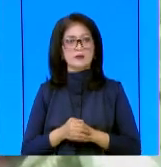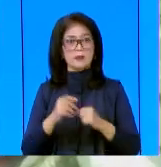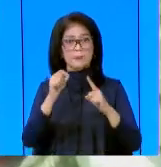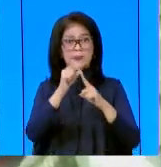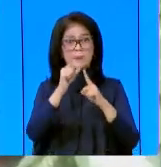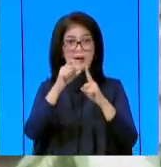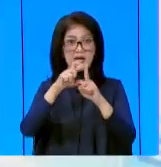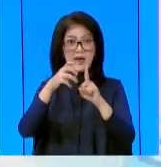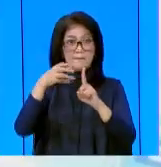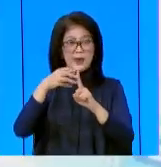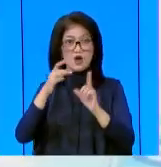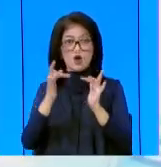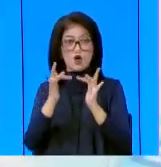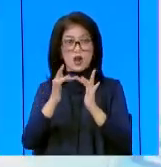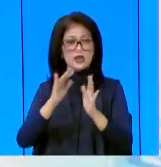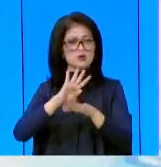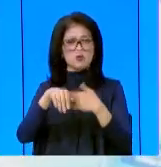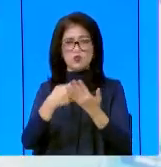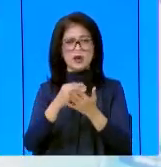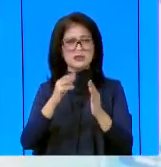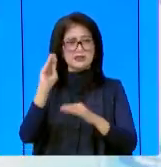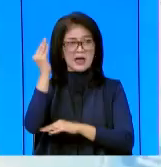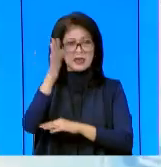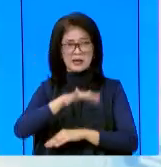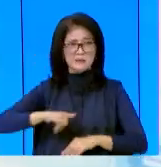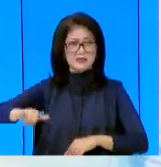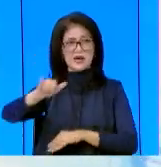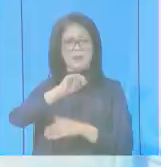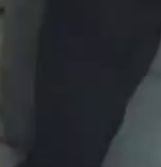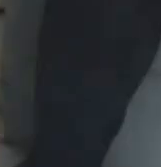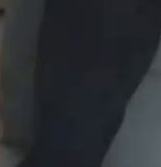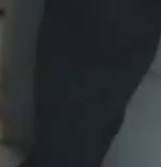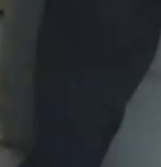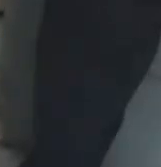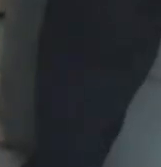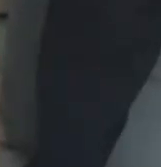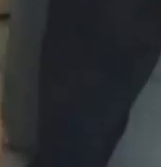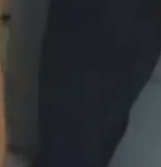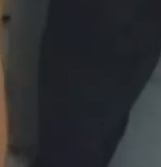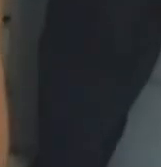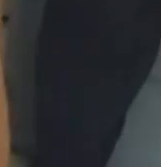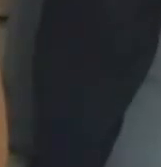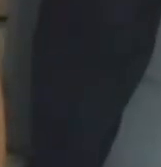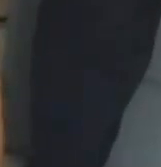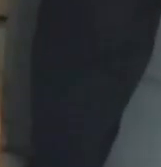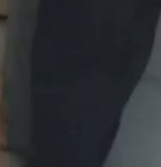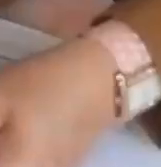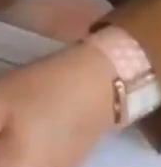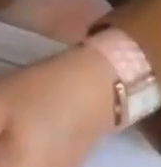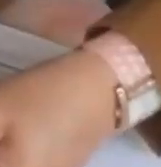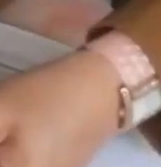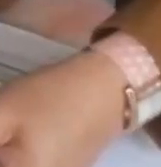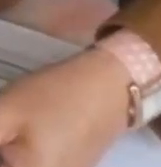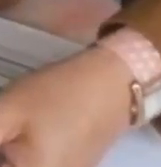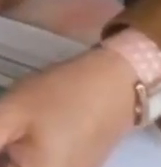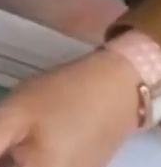PPDB online Jakarta seluruh jenjang dibuka serentak mulai hari ini. Namun sejumlah orang tua tetap datang ke sekolah tujuan lantaran sejak